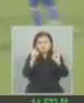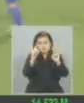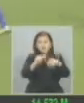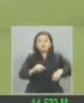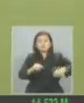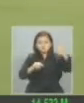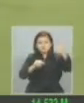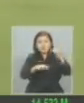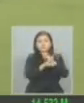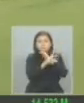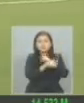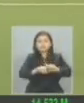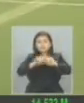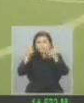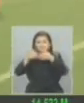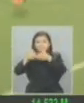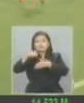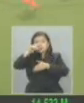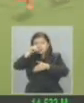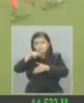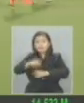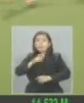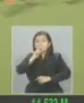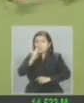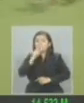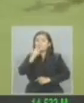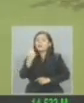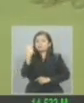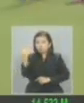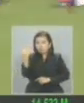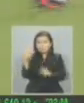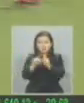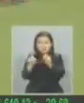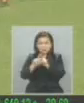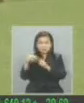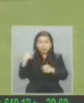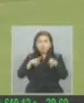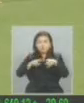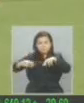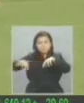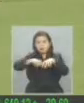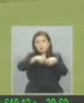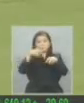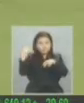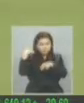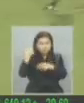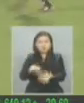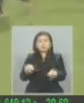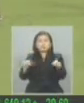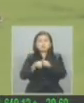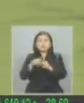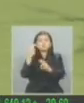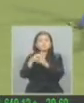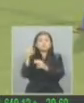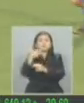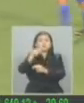2-1 แต่เกมนี้การท่าเรือไทยโดน2ใบแดงนะคะนักเตะที่ไปเตะเปลือกลิกทวีการค่ะก็คือธงชัยกึนกุนทศ